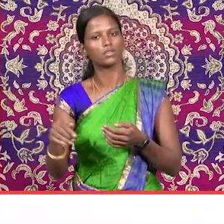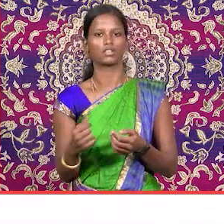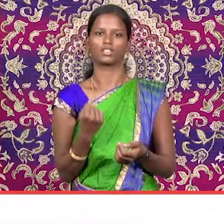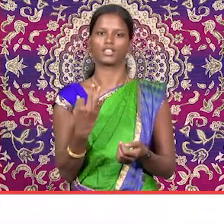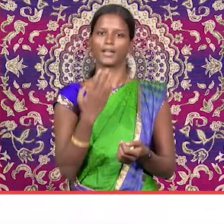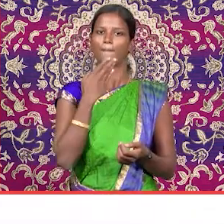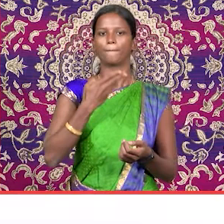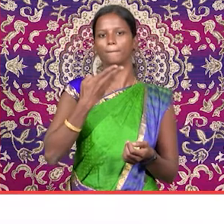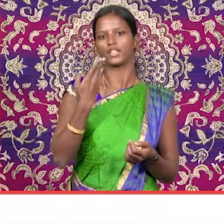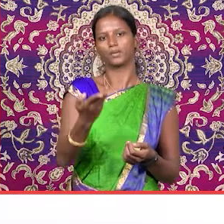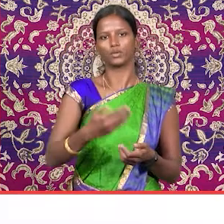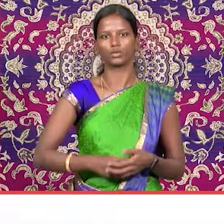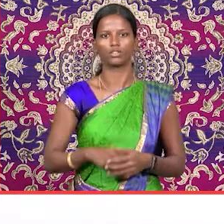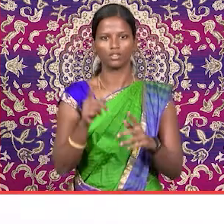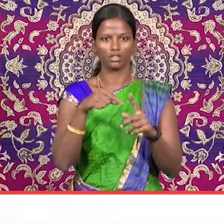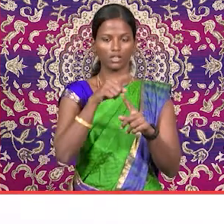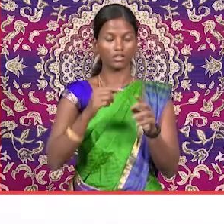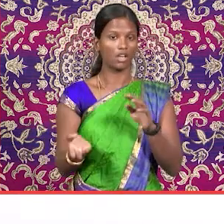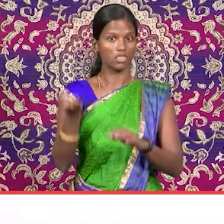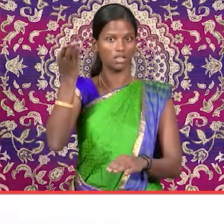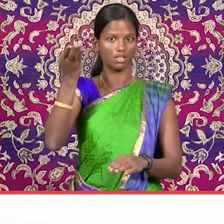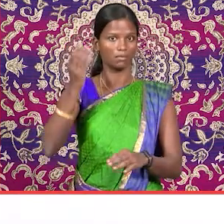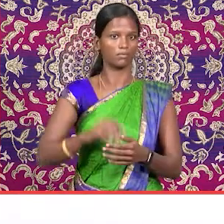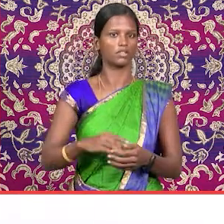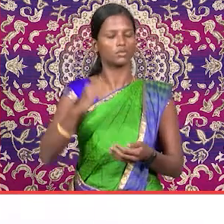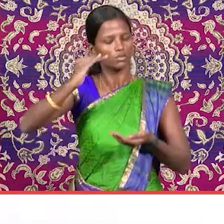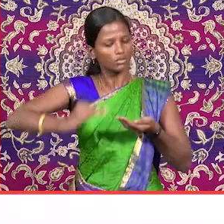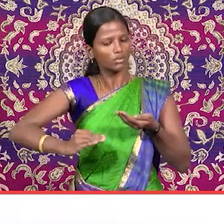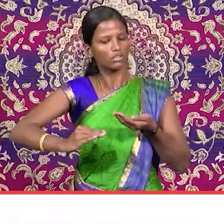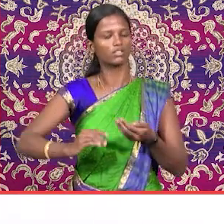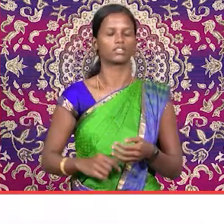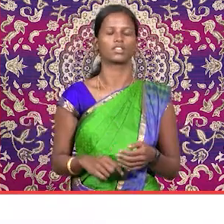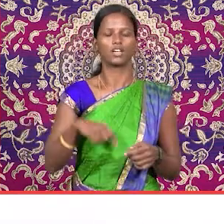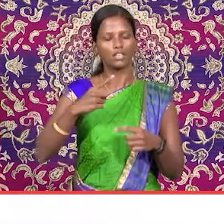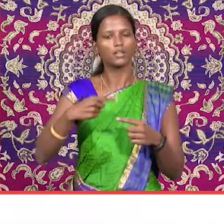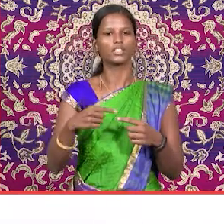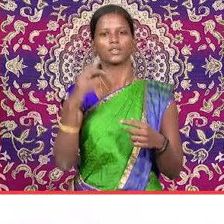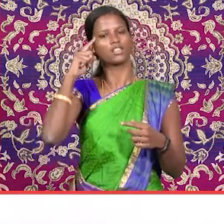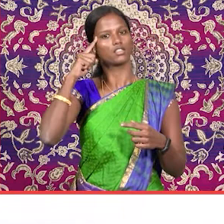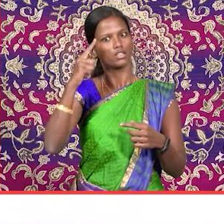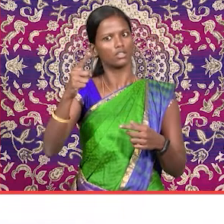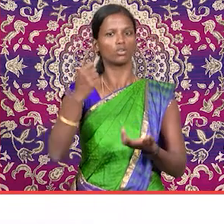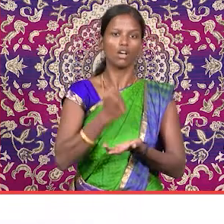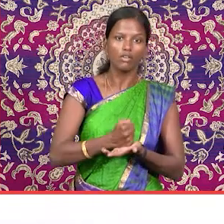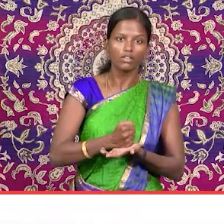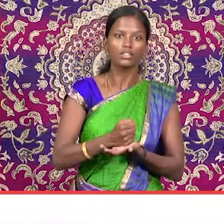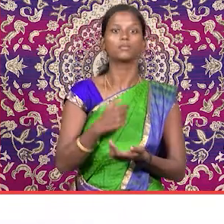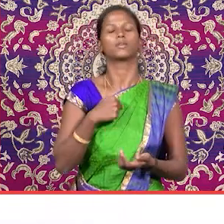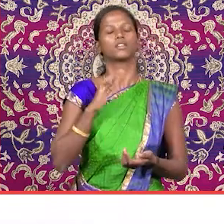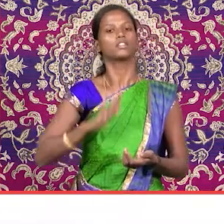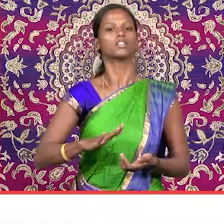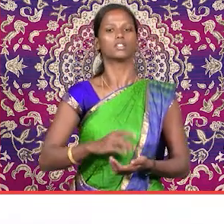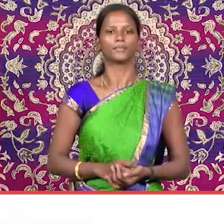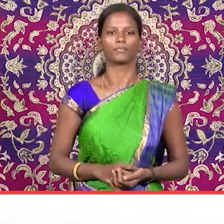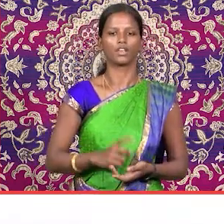உள்ளோம். சதவீதத்தினுடைய அதிகரிப்பு மற்றும் குறைவு ஆகியவற்றை பற்றி தெரிந்து கொள்ள வேண்டிய அவசியத்தையும் அதன்